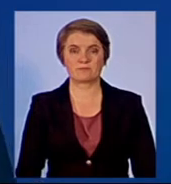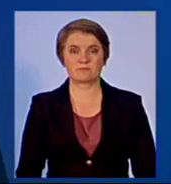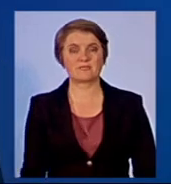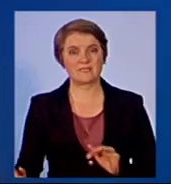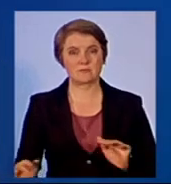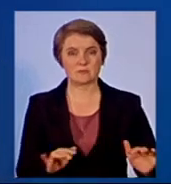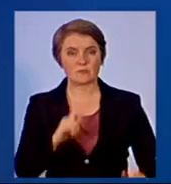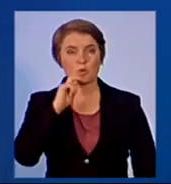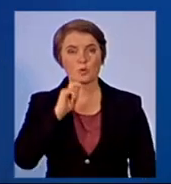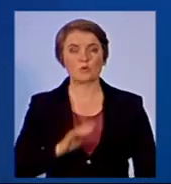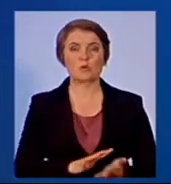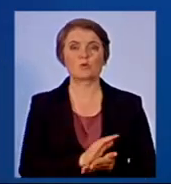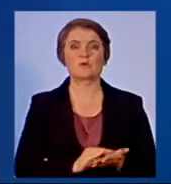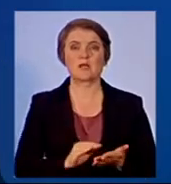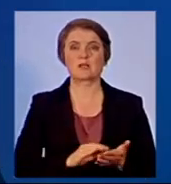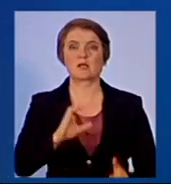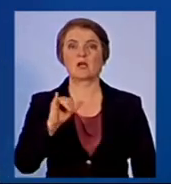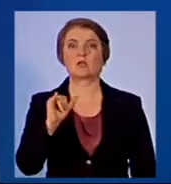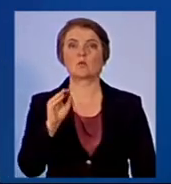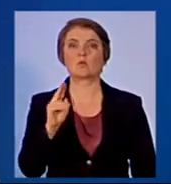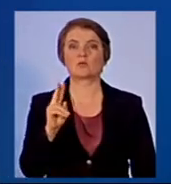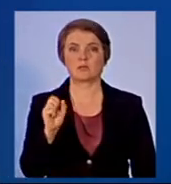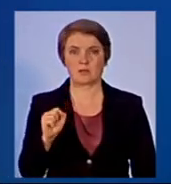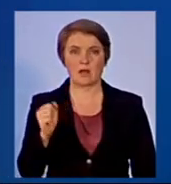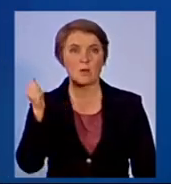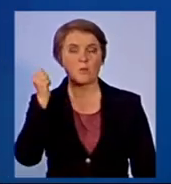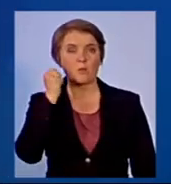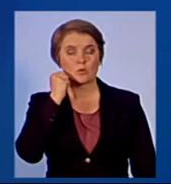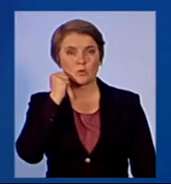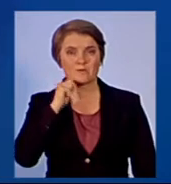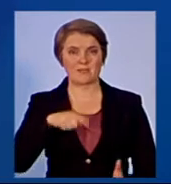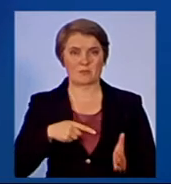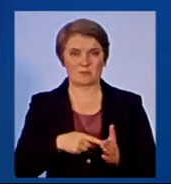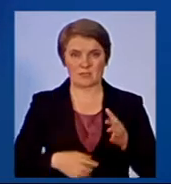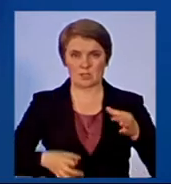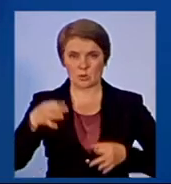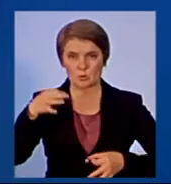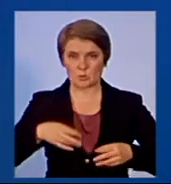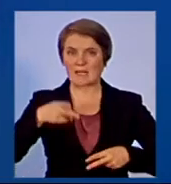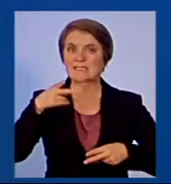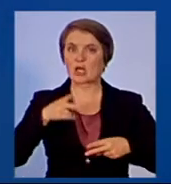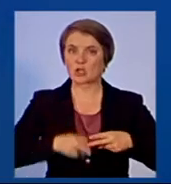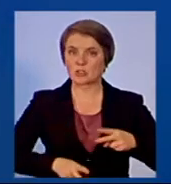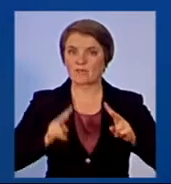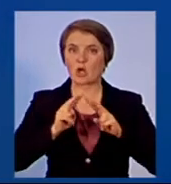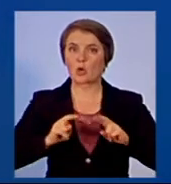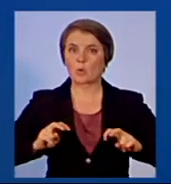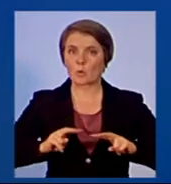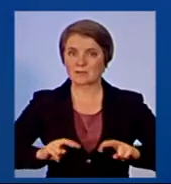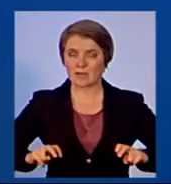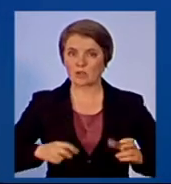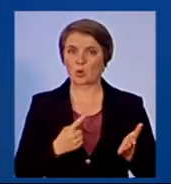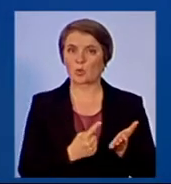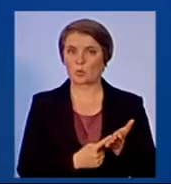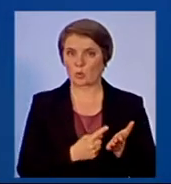У справі українського журналіста Романа Сущенка Московський міський суд закінчив розгляд доказів, які подала сторона звинувачення.